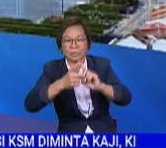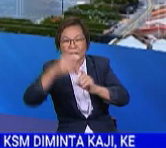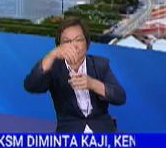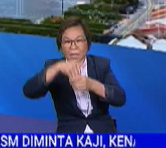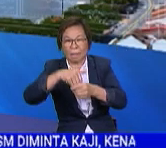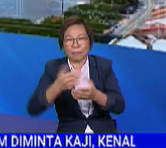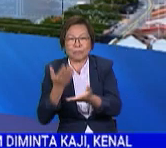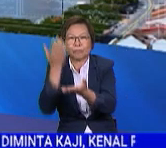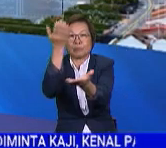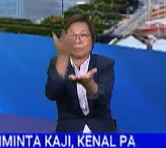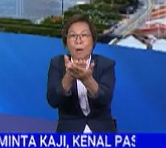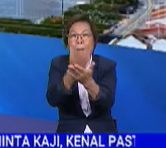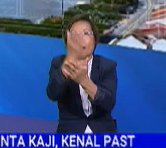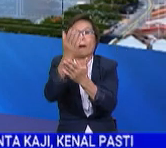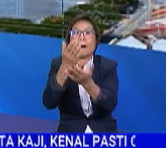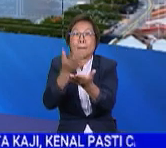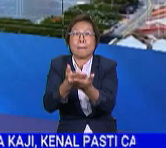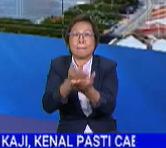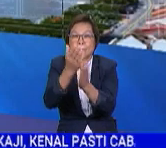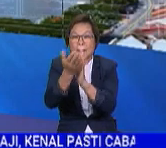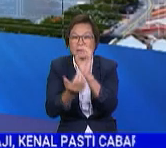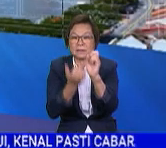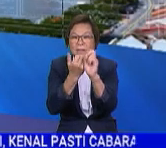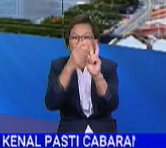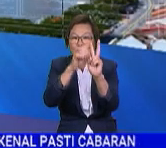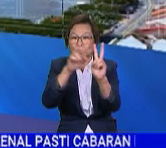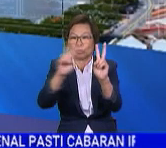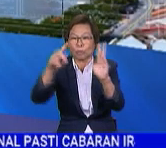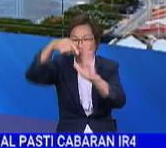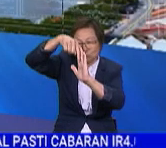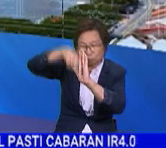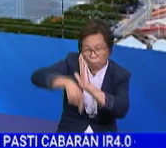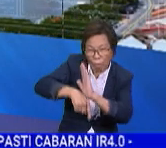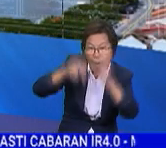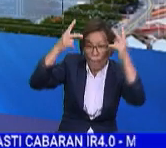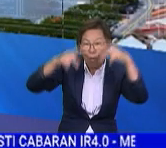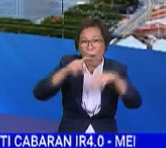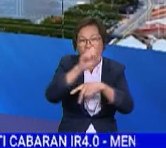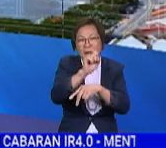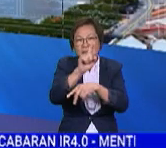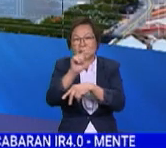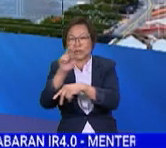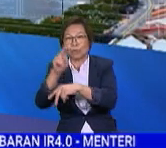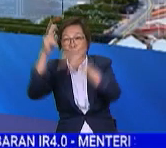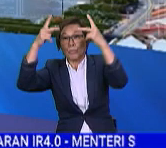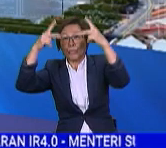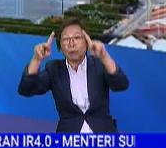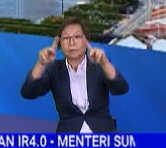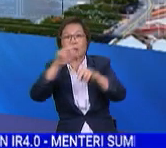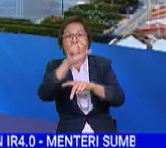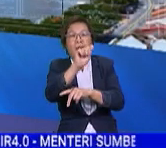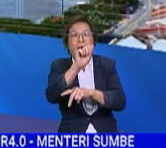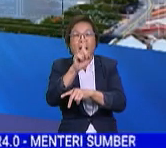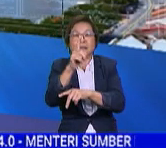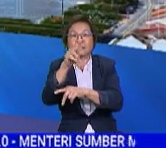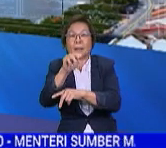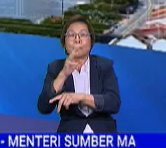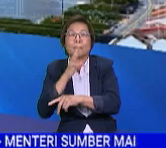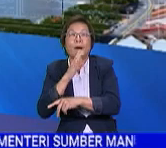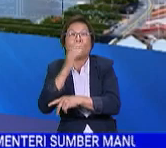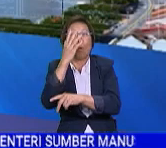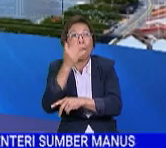dalam pembentangan budget 2022 dengan lebih terperinci Presiden SBY you Adam prekes Abdullah berkata